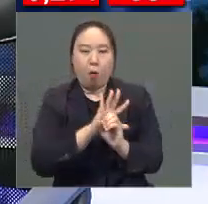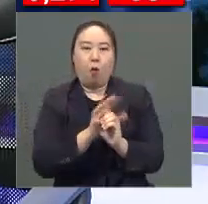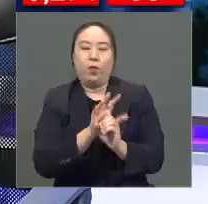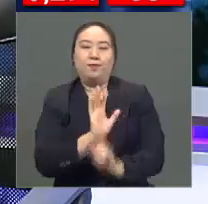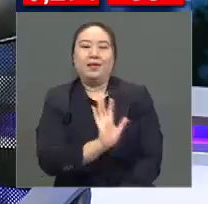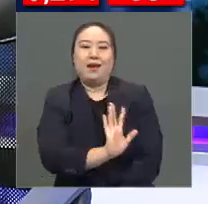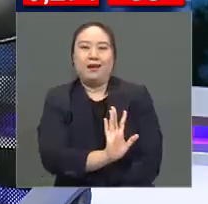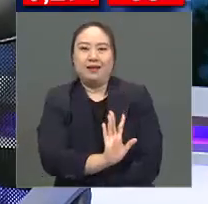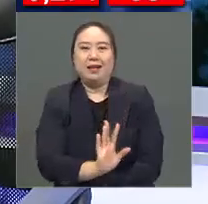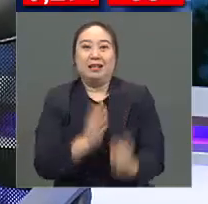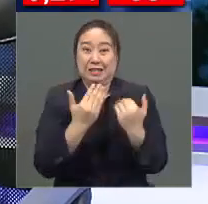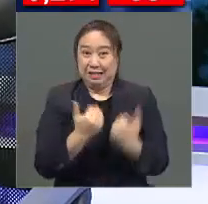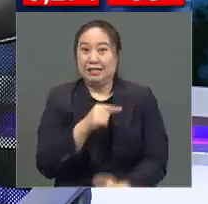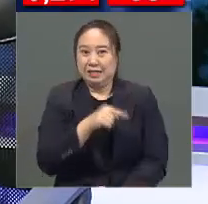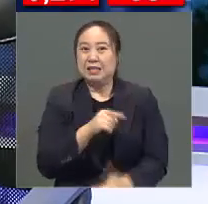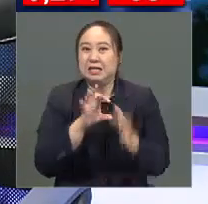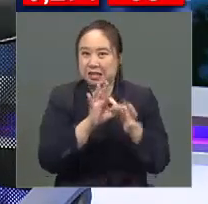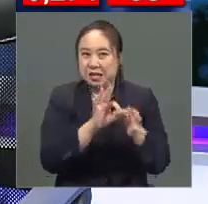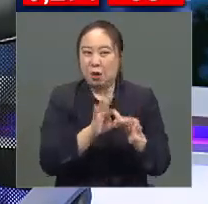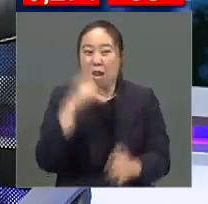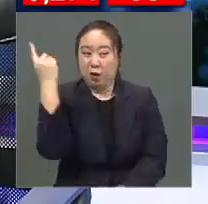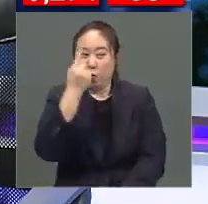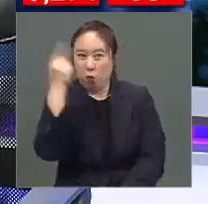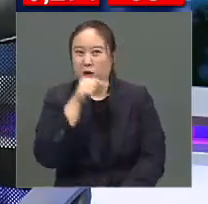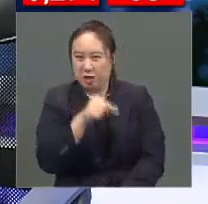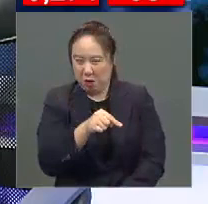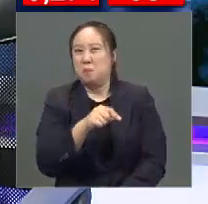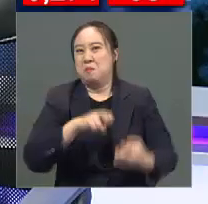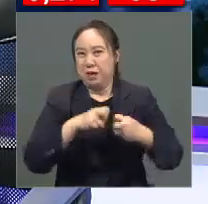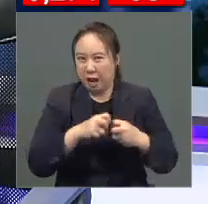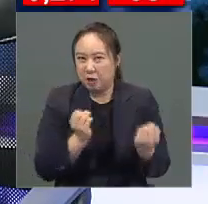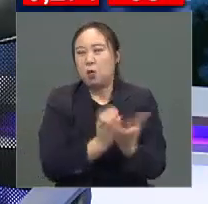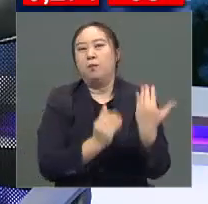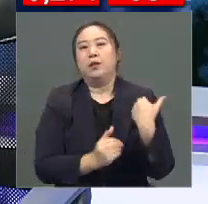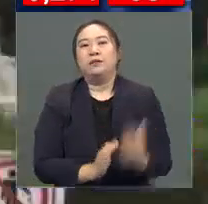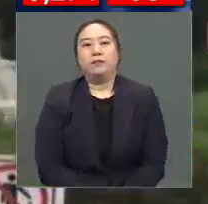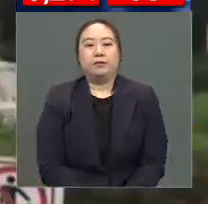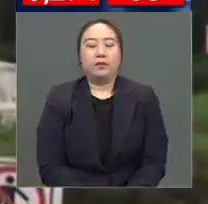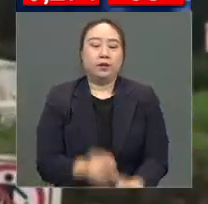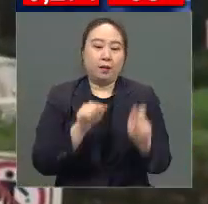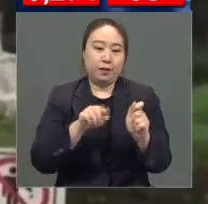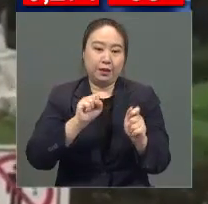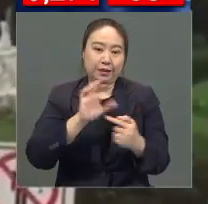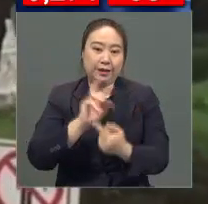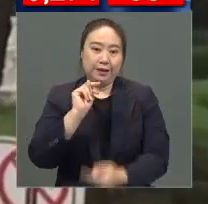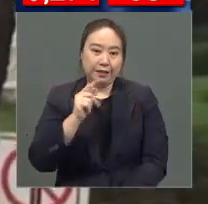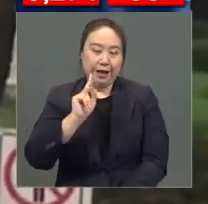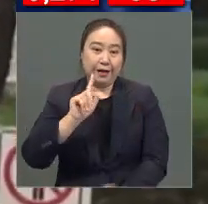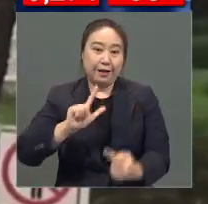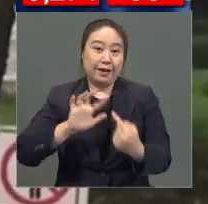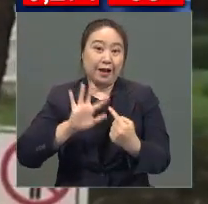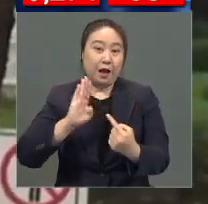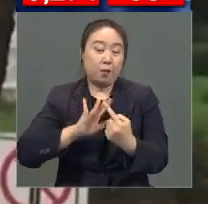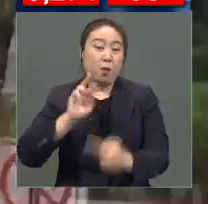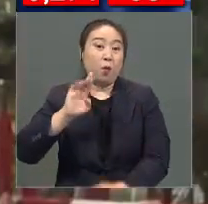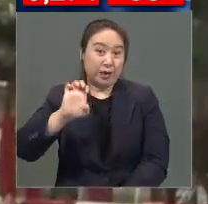แต่ข่าวนี้ก็ส่งผลกระทบกับบรรยากาศการท่องเที่ยวในพื้นที่แล้วค่ะในพื้นที่อำเภอสังขละบุรีจังหวัดกาญจนบุรีล่า